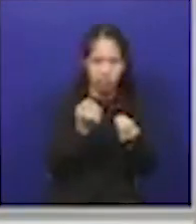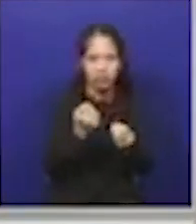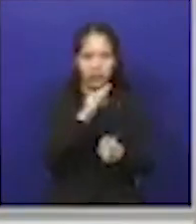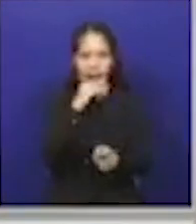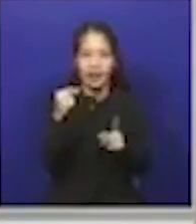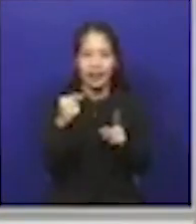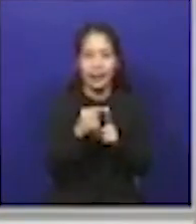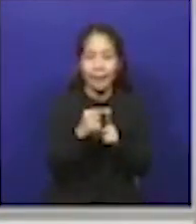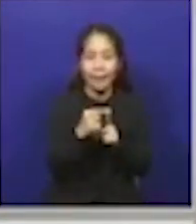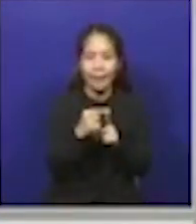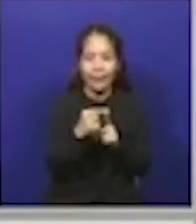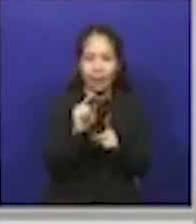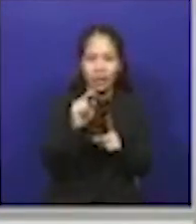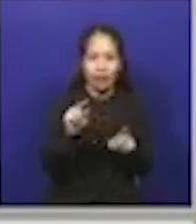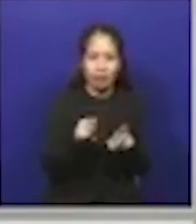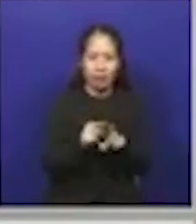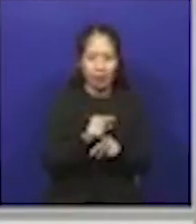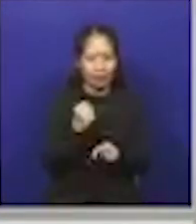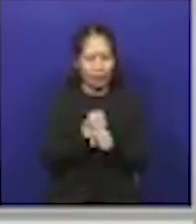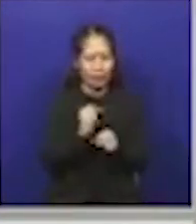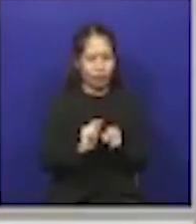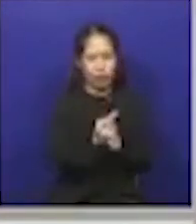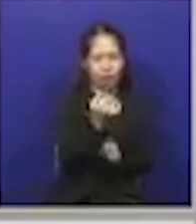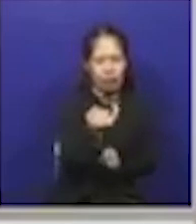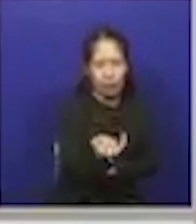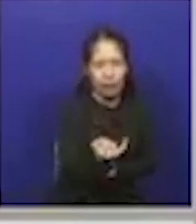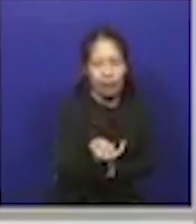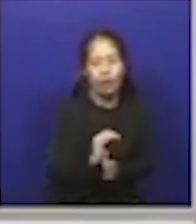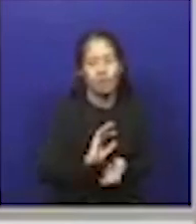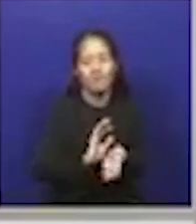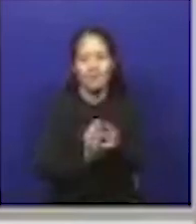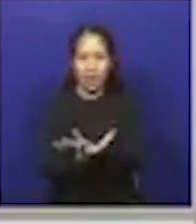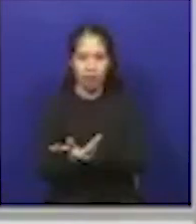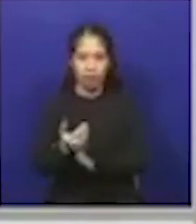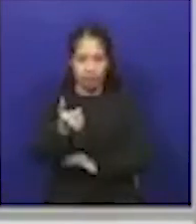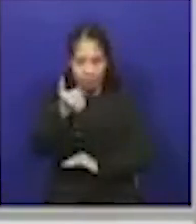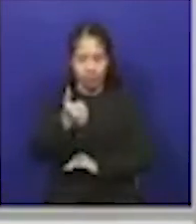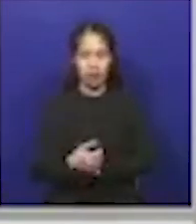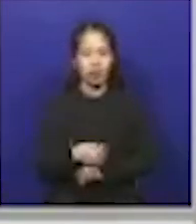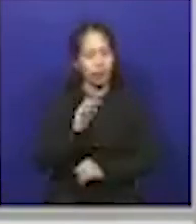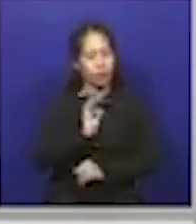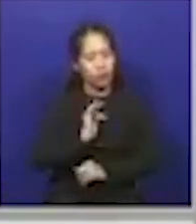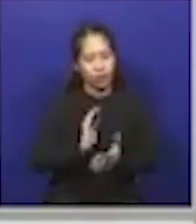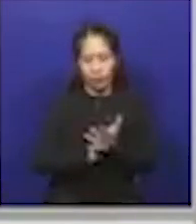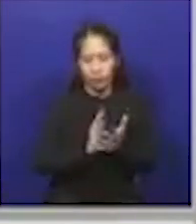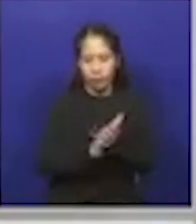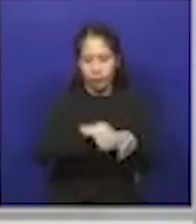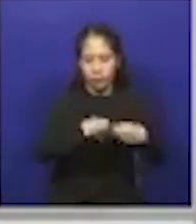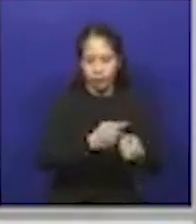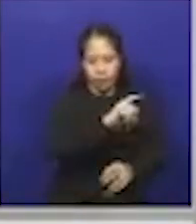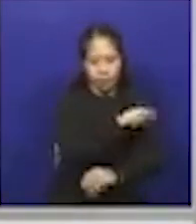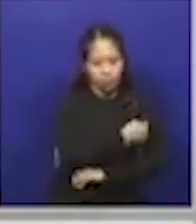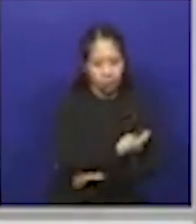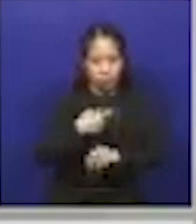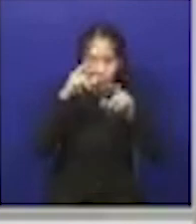านเขาเรียกเสียฟอร์มเสียมวยตั้งแต่แรกต้องชื่นชมหมอพยาบาลชื่นชมพี่น้